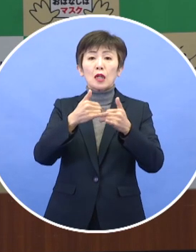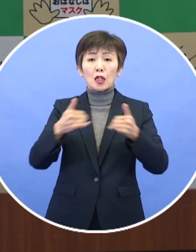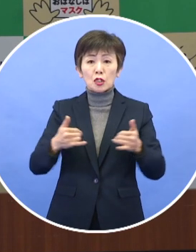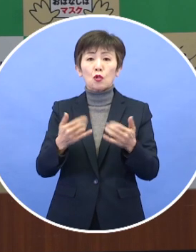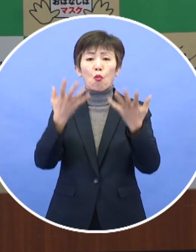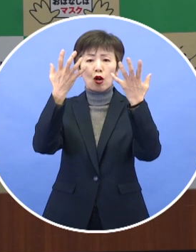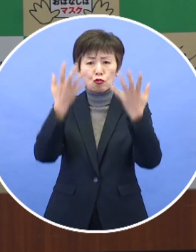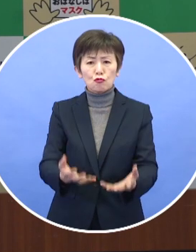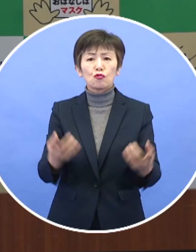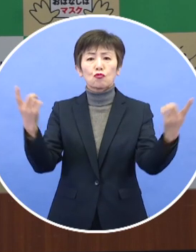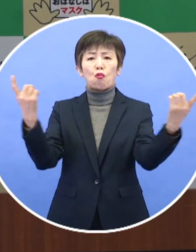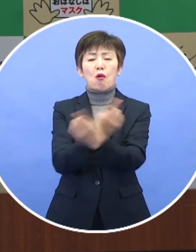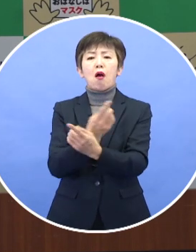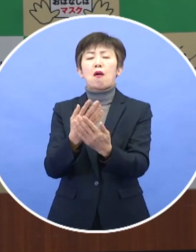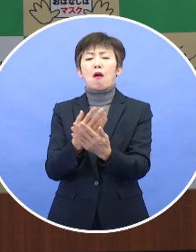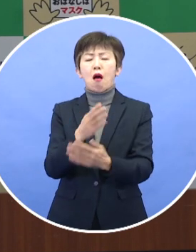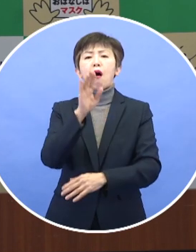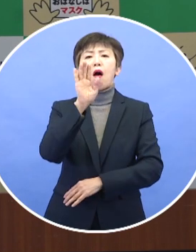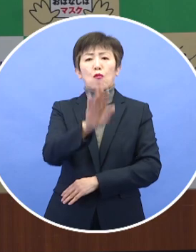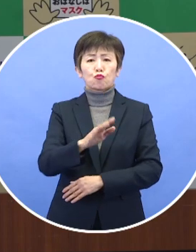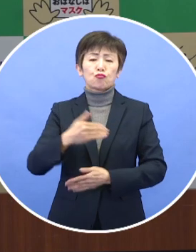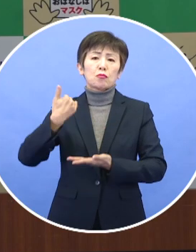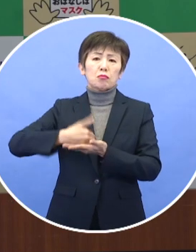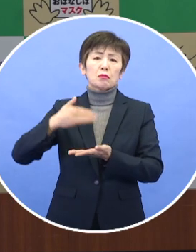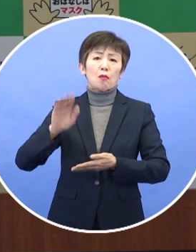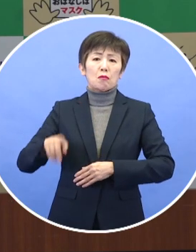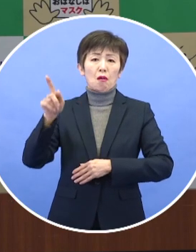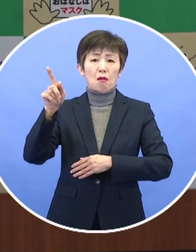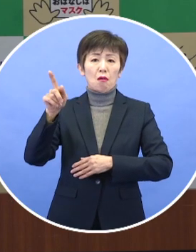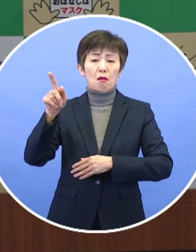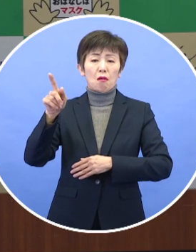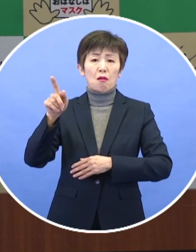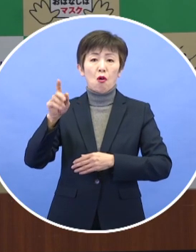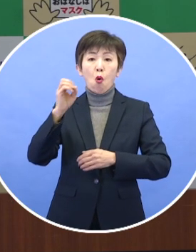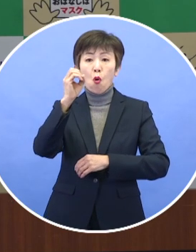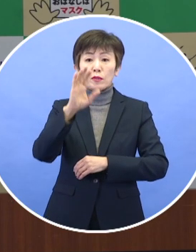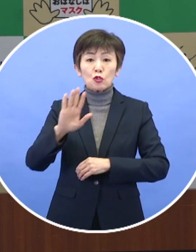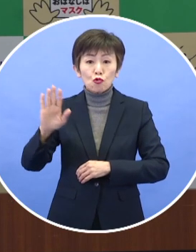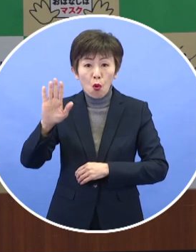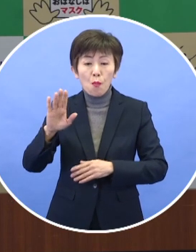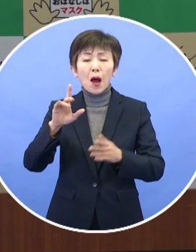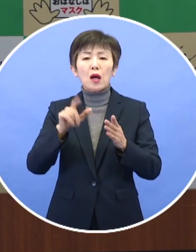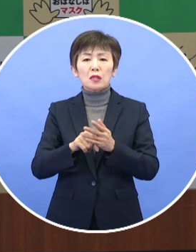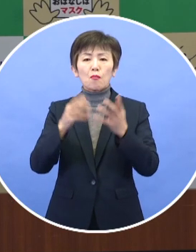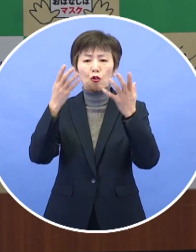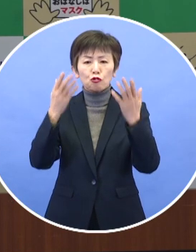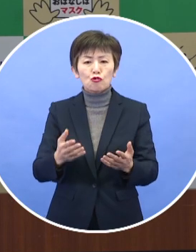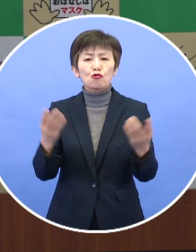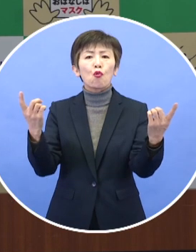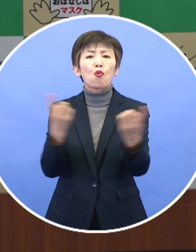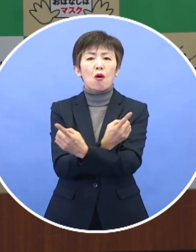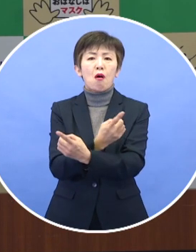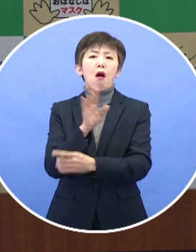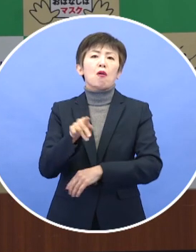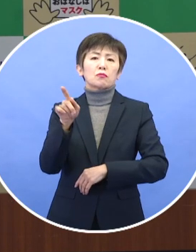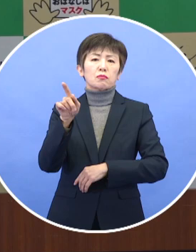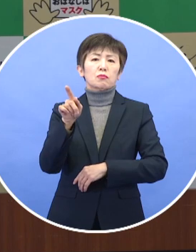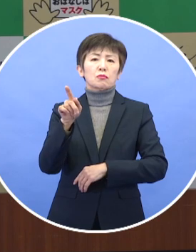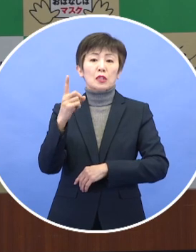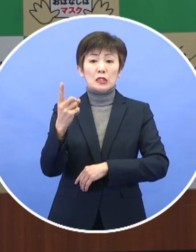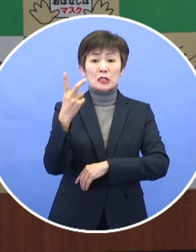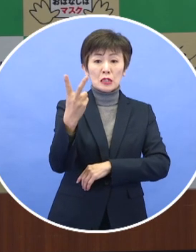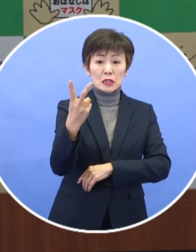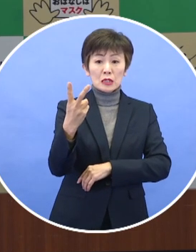するということを感じるというふうにおっしゃられています。オミクロンでも重症化いたしますので、1、2回目接種の促